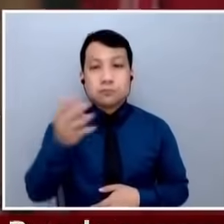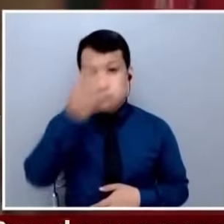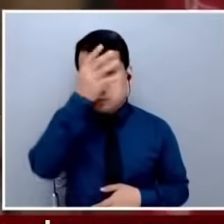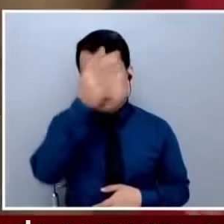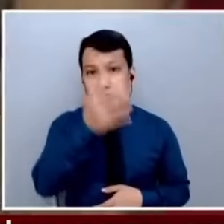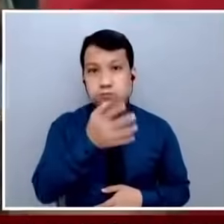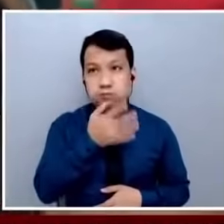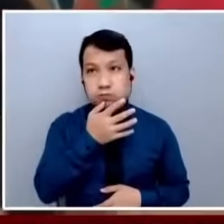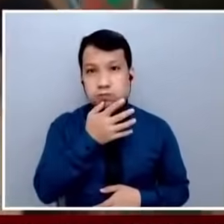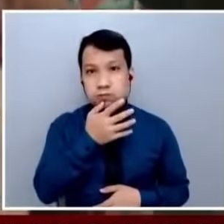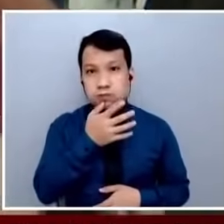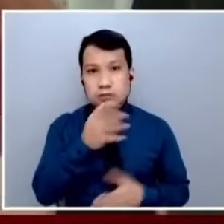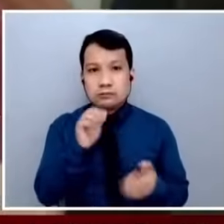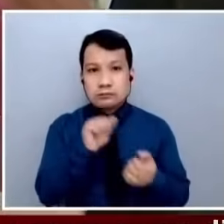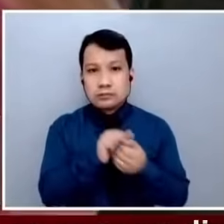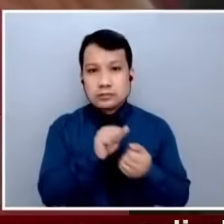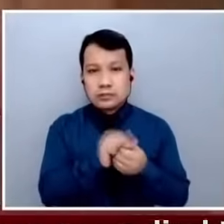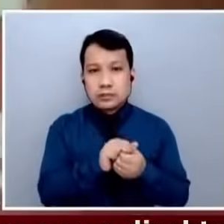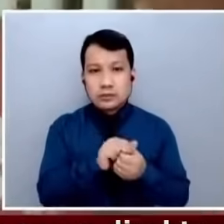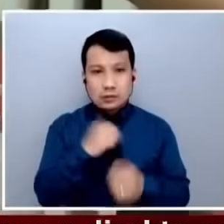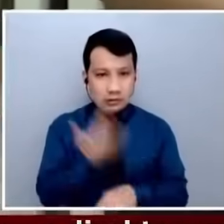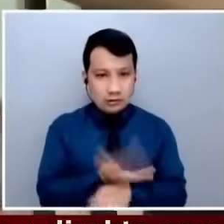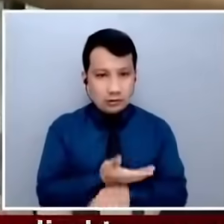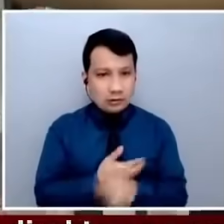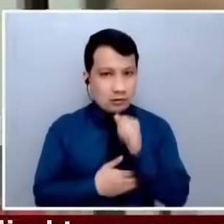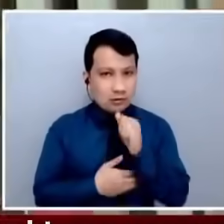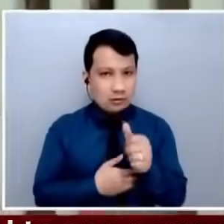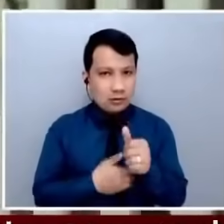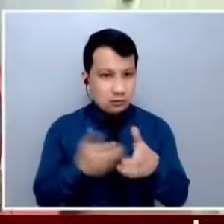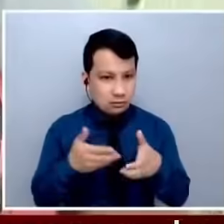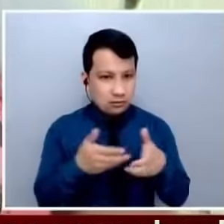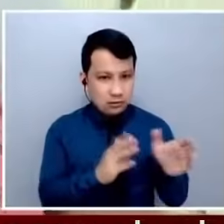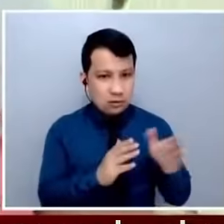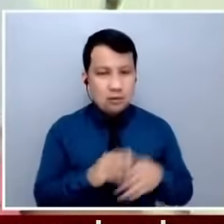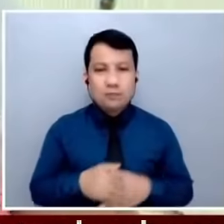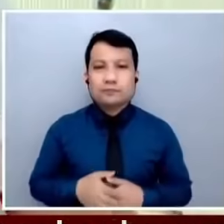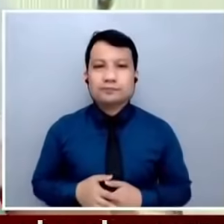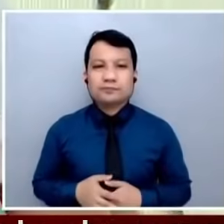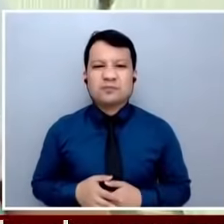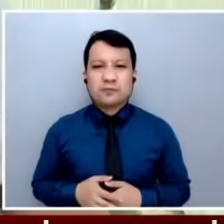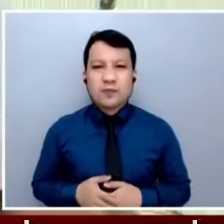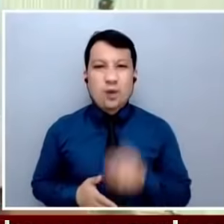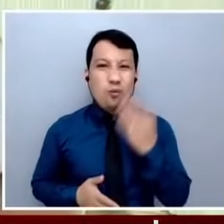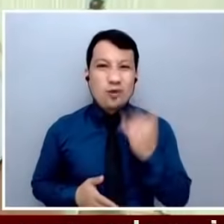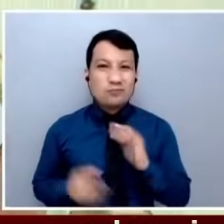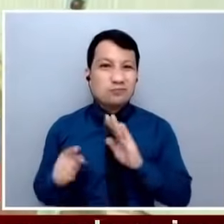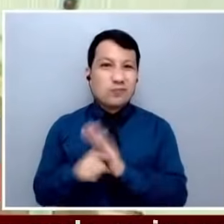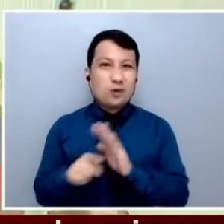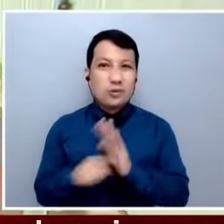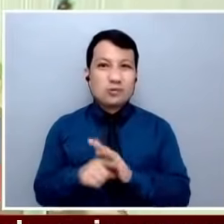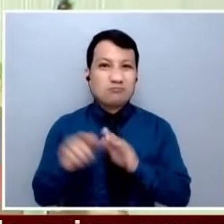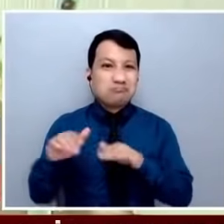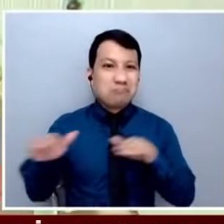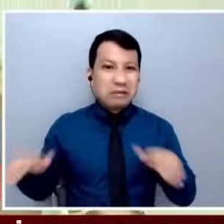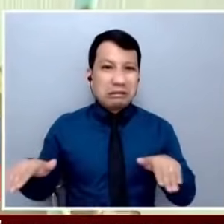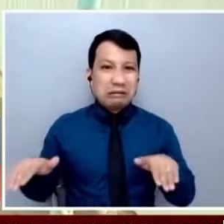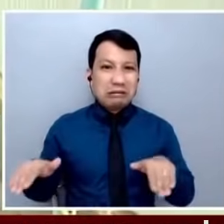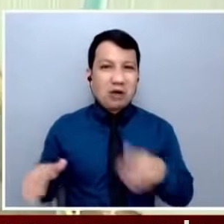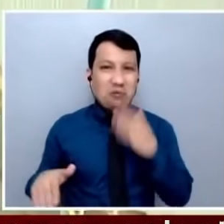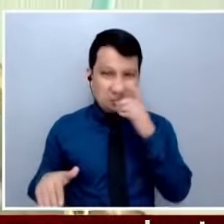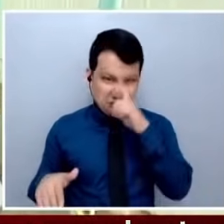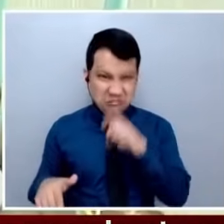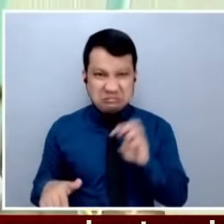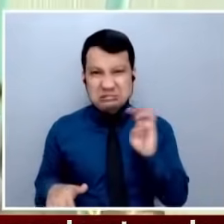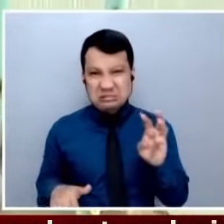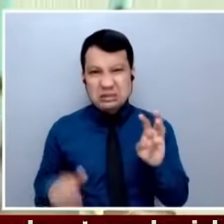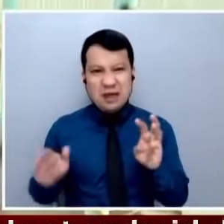ang isinama ang kanilang anak pero hindi sila pinapasok. Bawal daw po yung bata. 6.